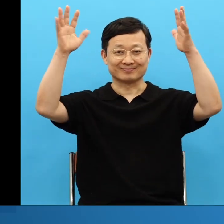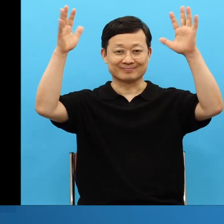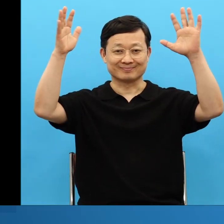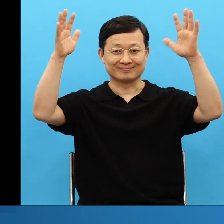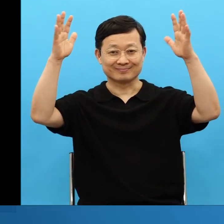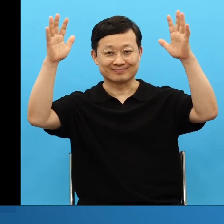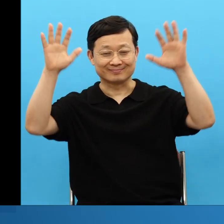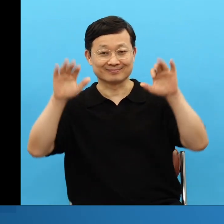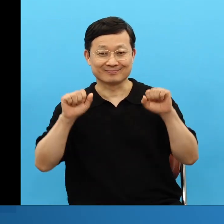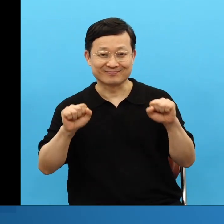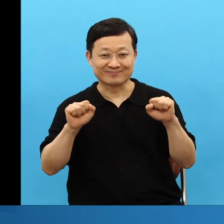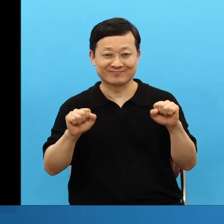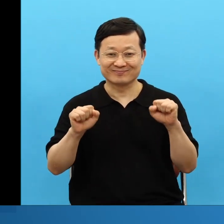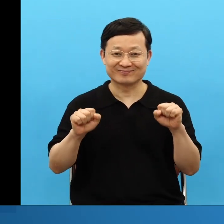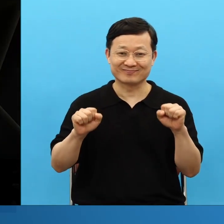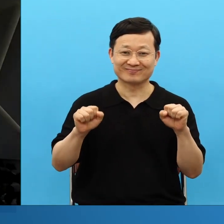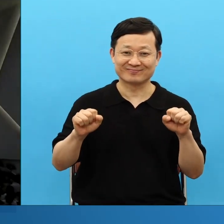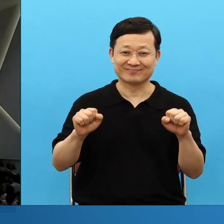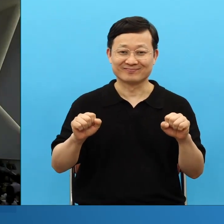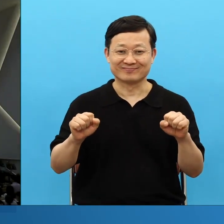네.